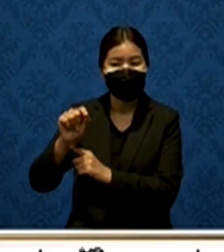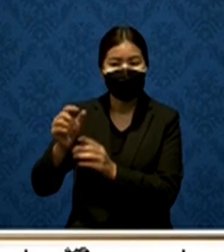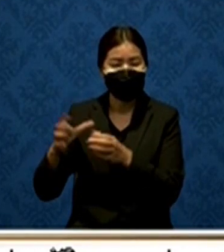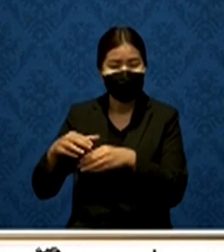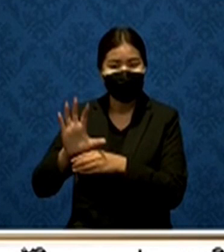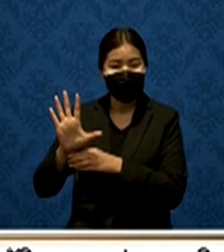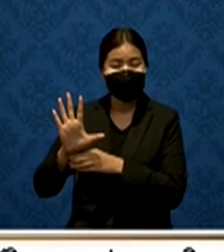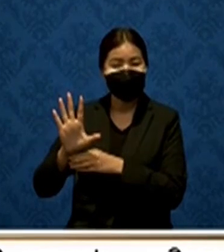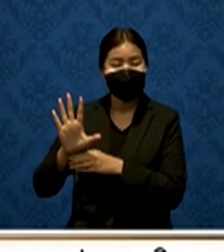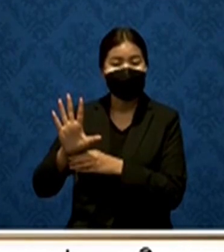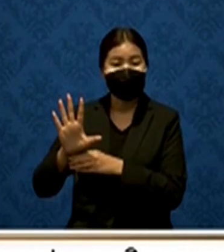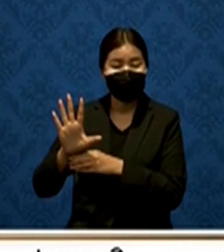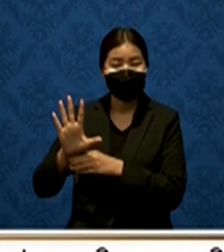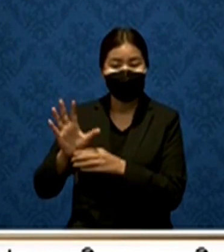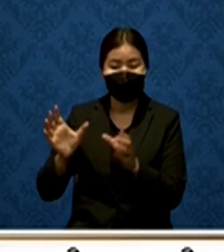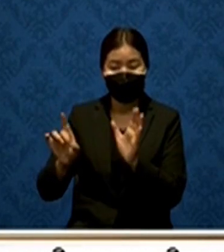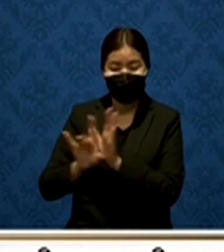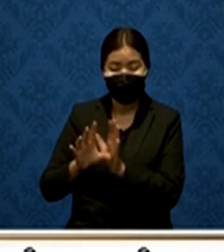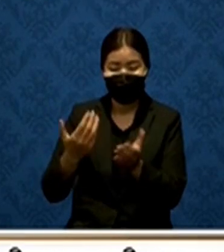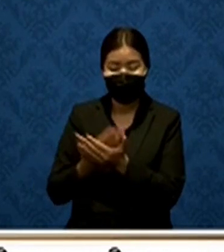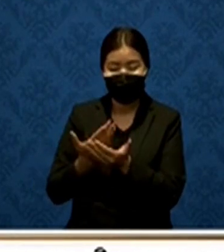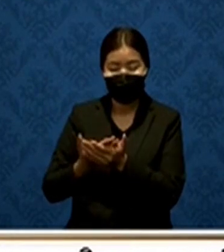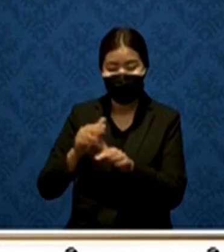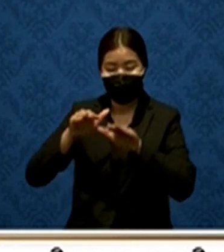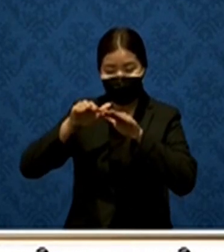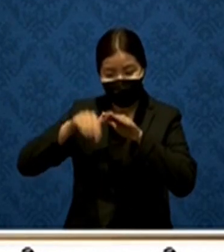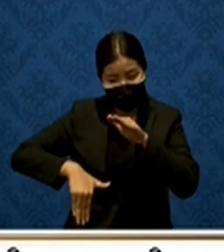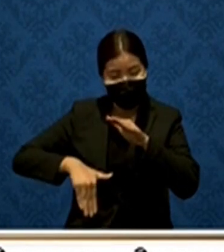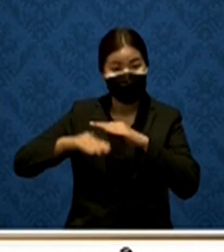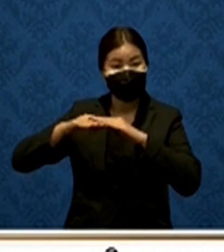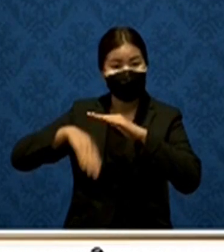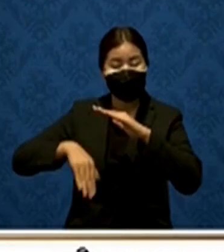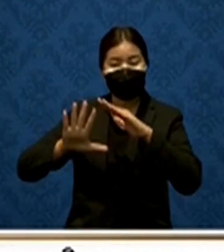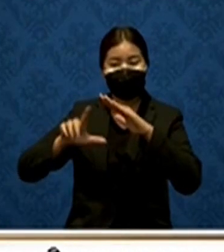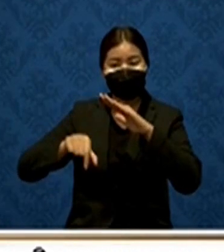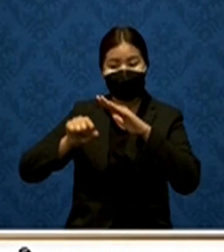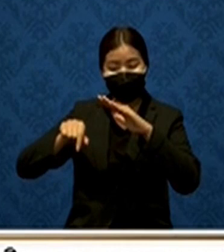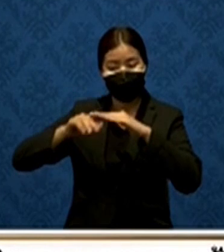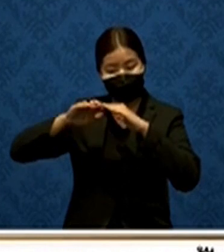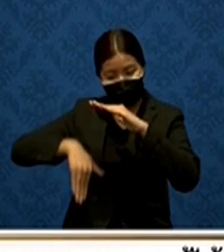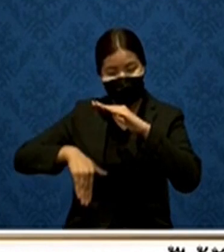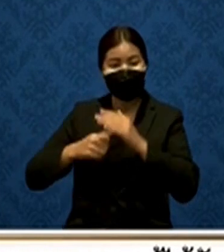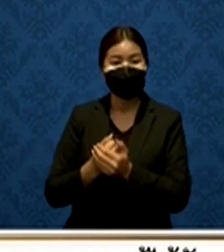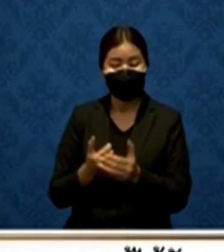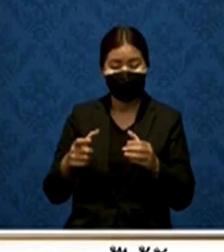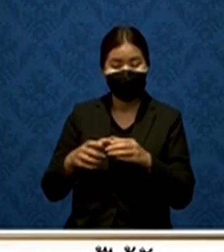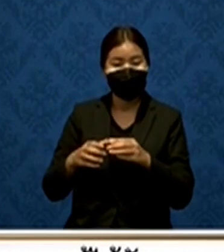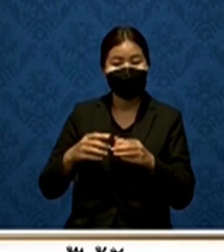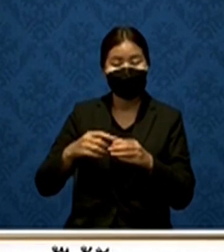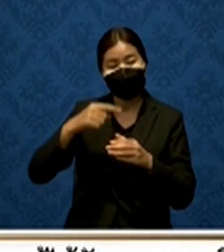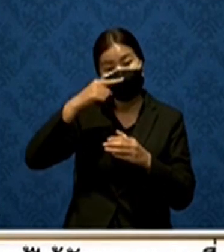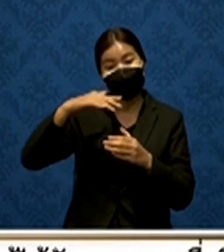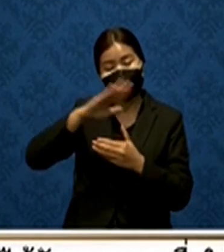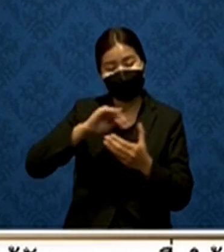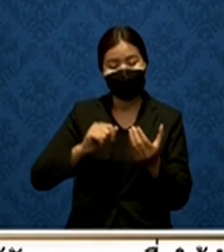10%แล้วกกุ่มที่ 5 สุดท้ายที่เงิเฟ้อต่ำคือต่ำคา 5%ประเทศไทยก็อยู่ในกลุ่ม